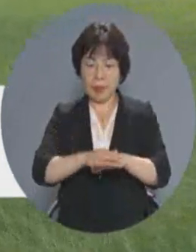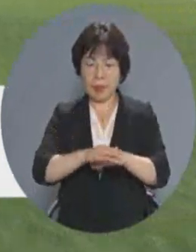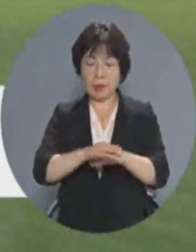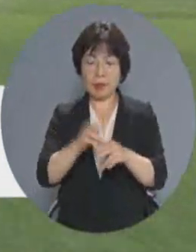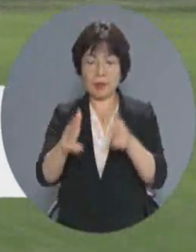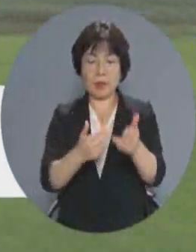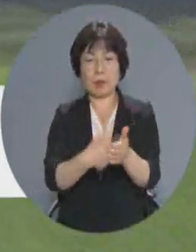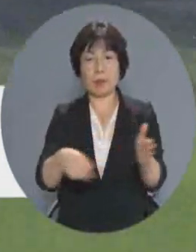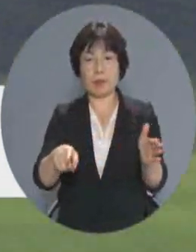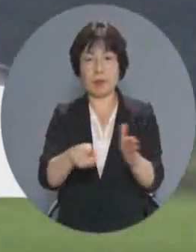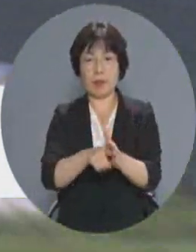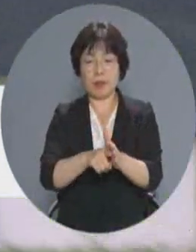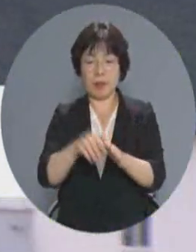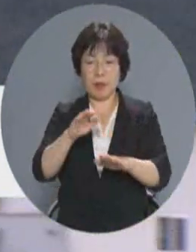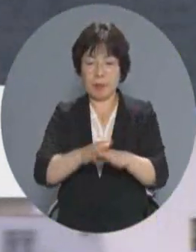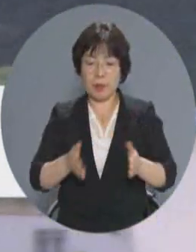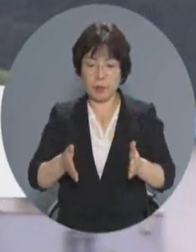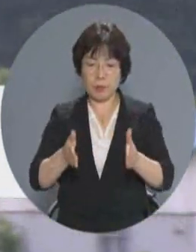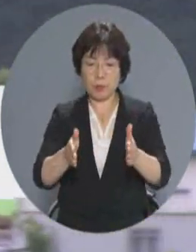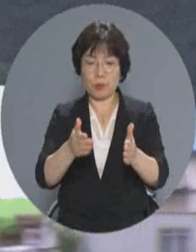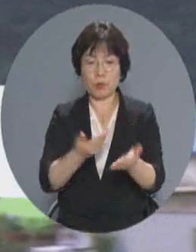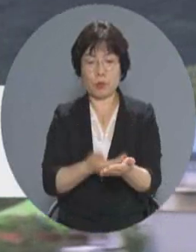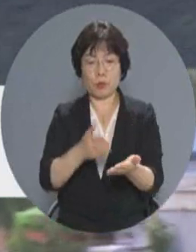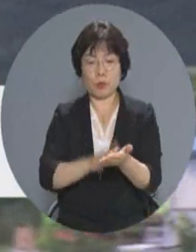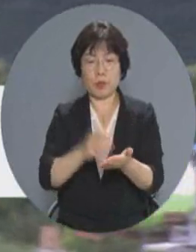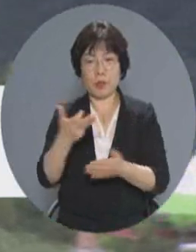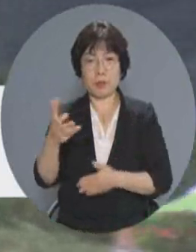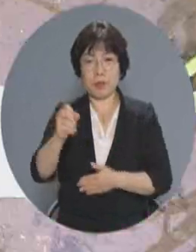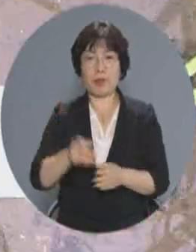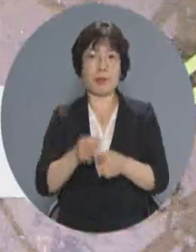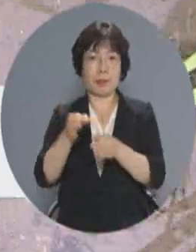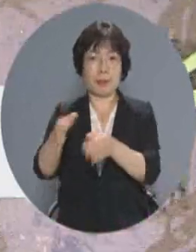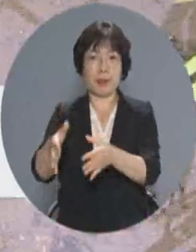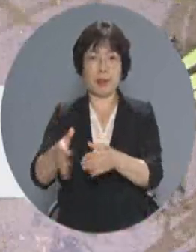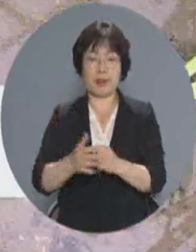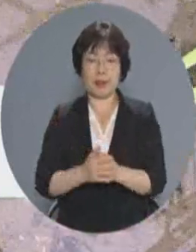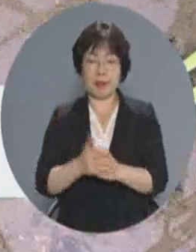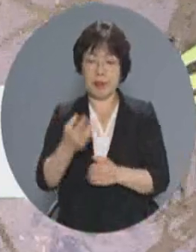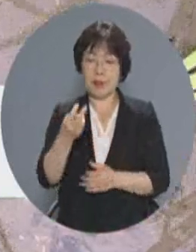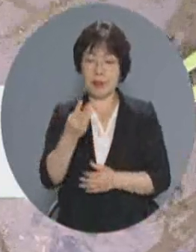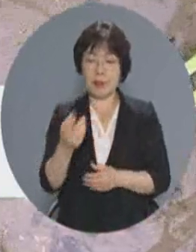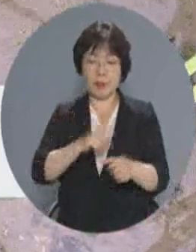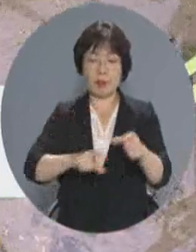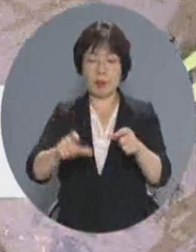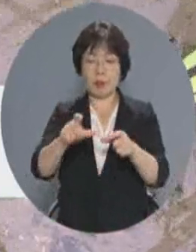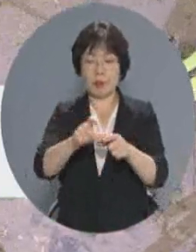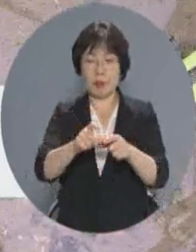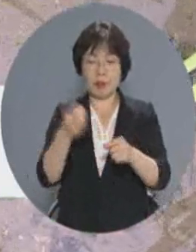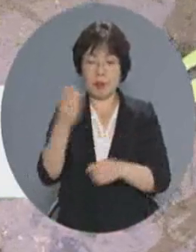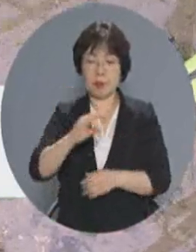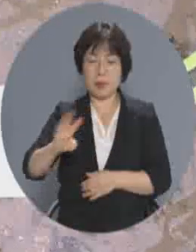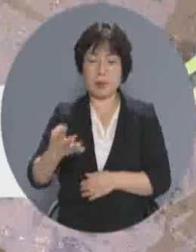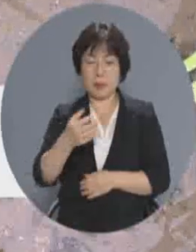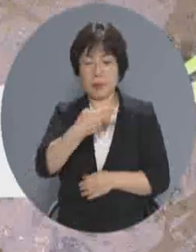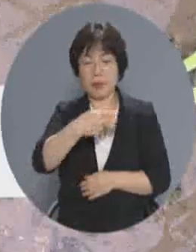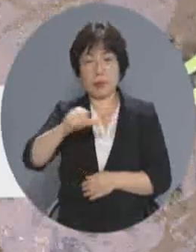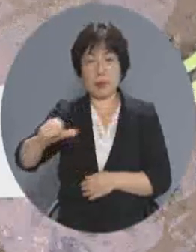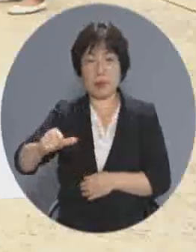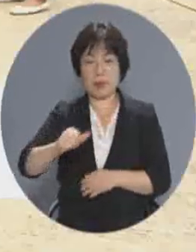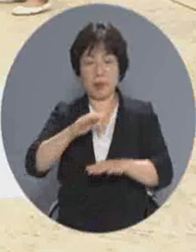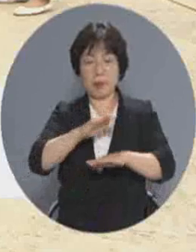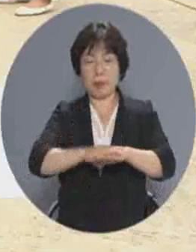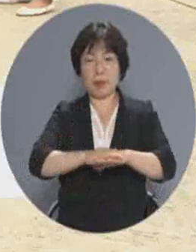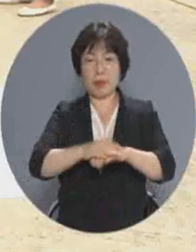마련하기 위해 농로 및 배수로 정비에 18억 원을 투입하고 3억 원의 예산을 들여 3,400헥타르 면적의